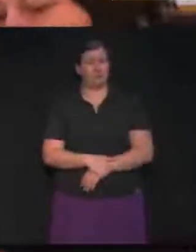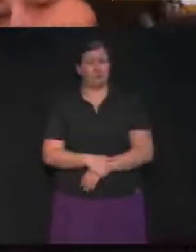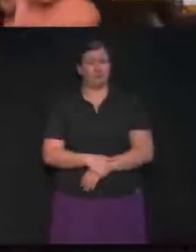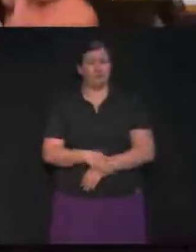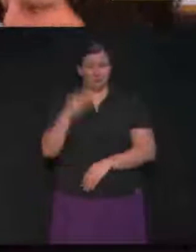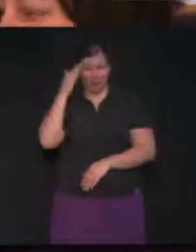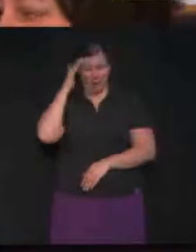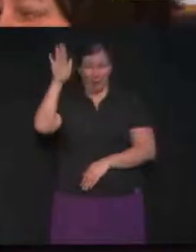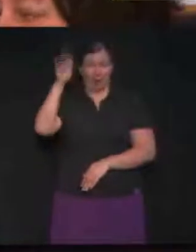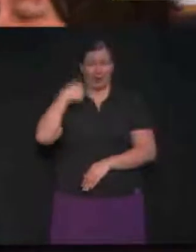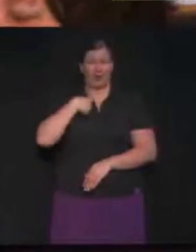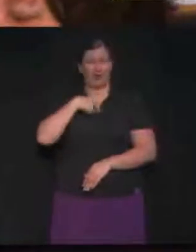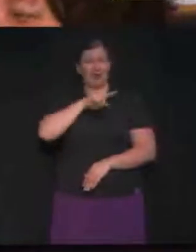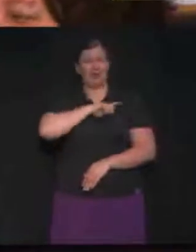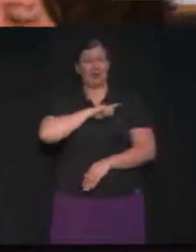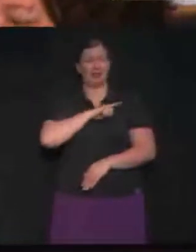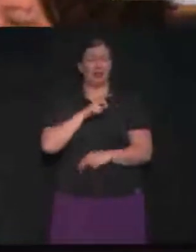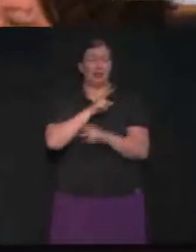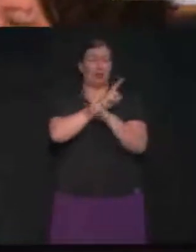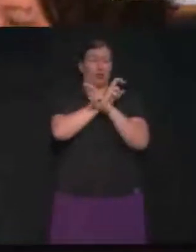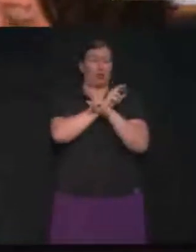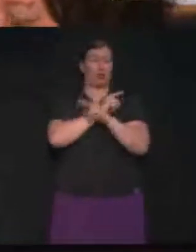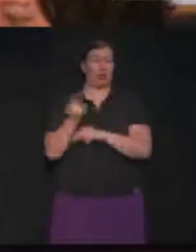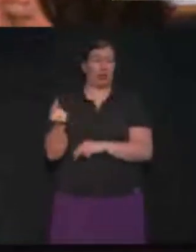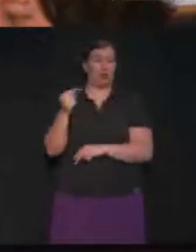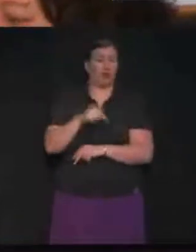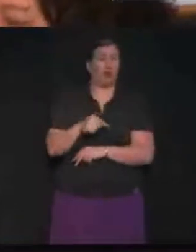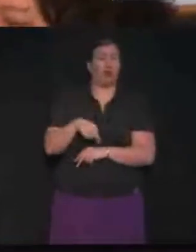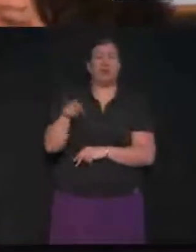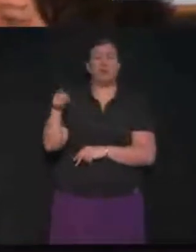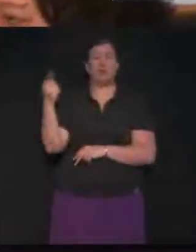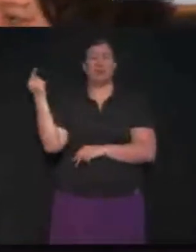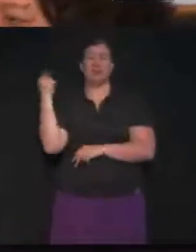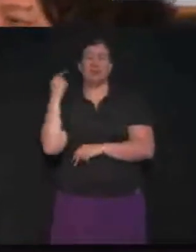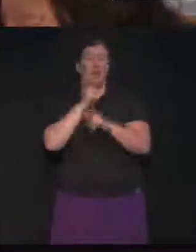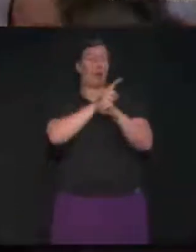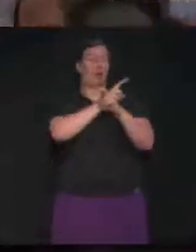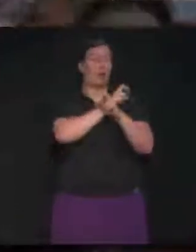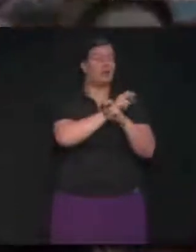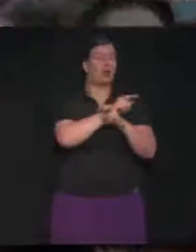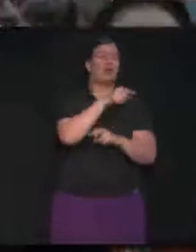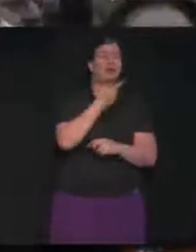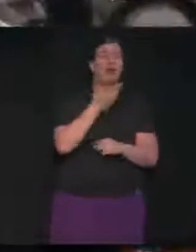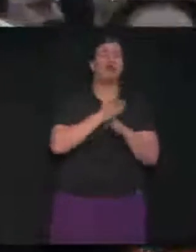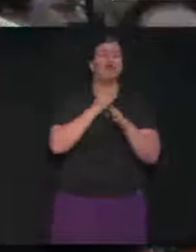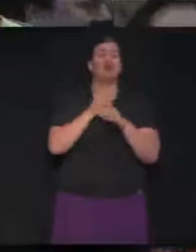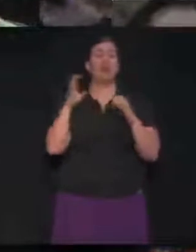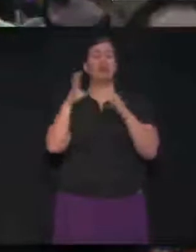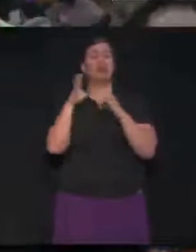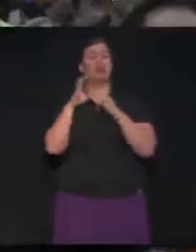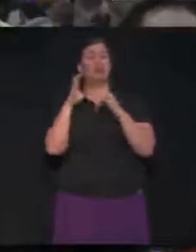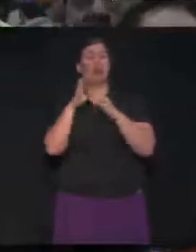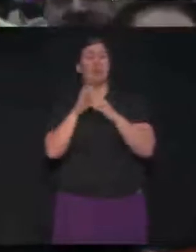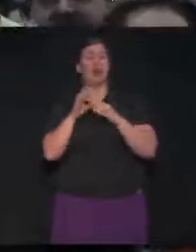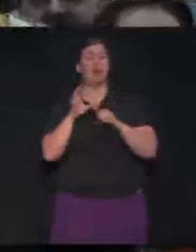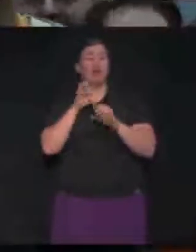aber ich bin der Romario aus Österreich wir haben in Österreich seit September ein verbindliches Liquid Feedback